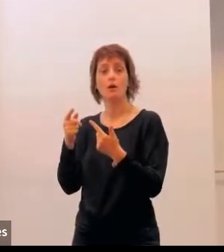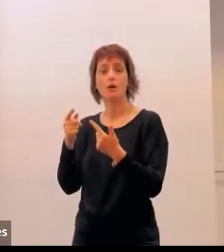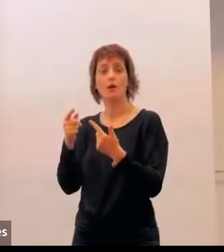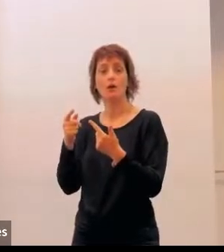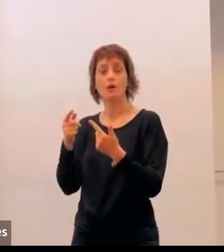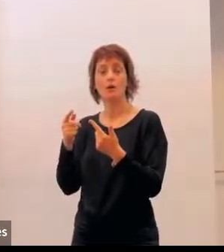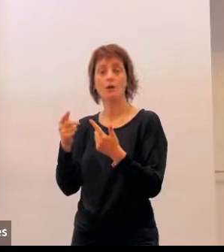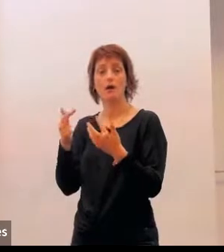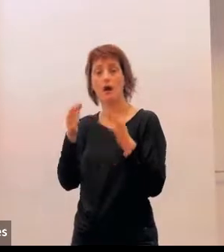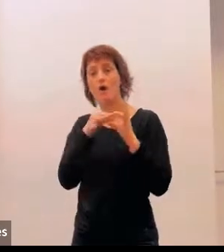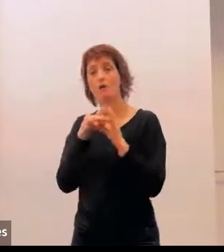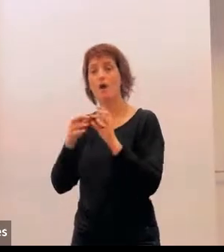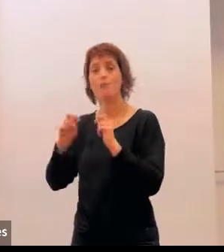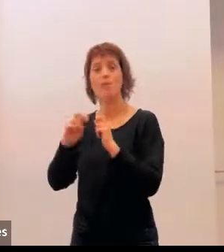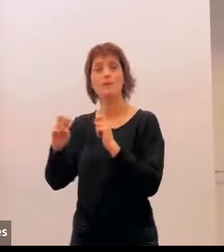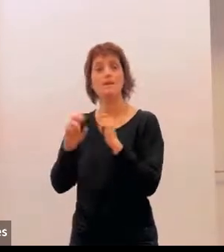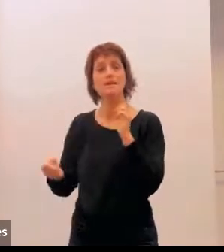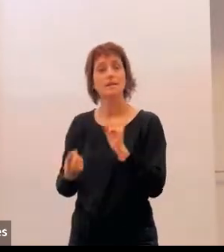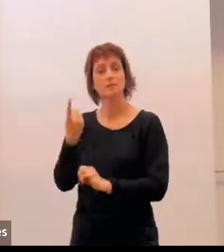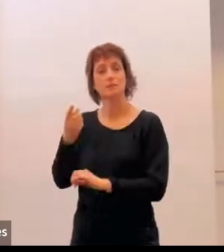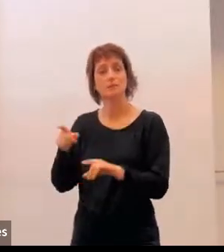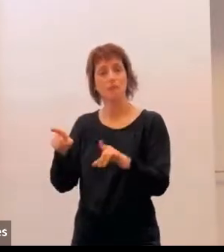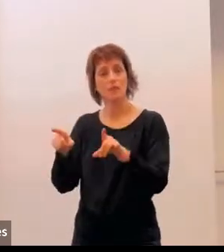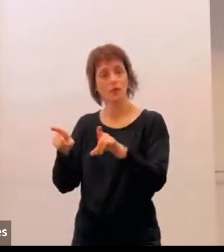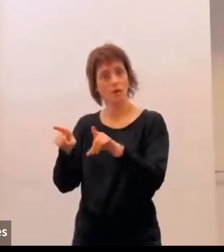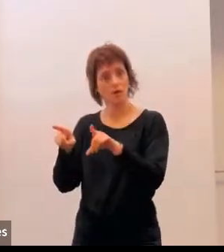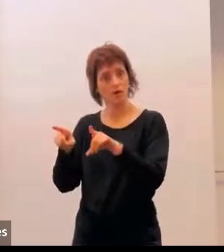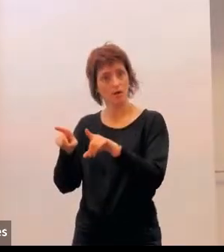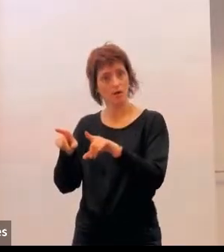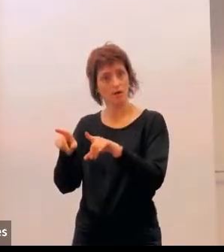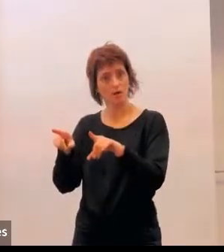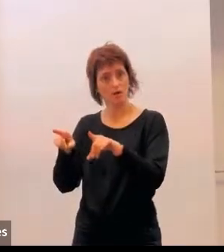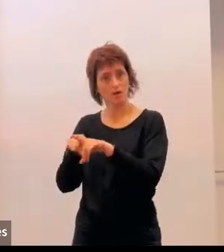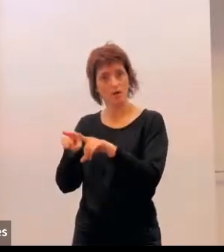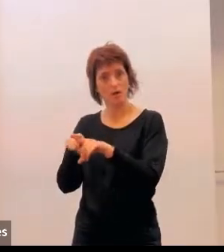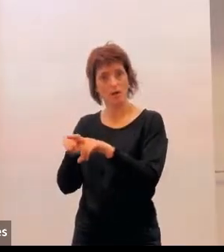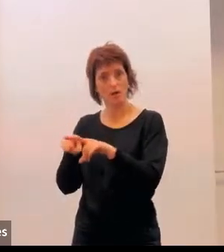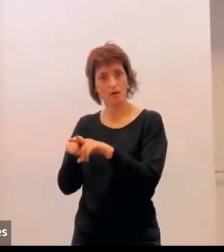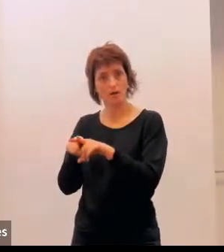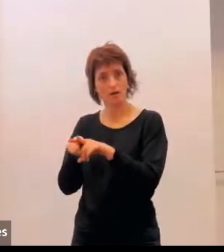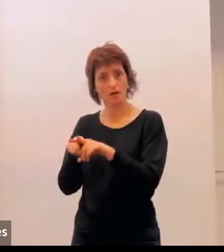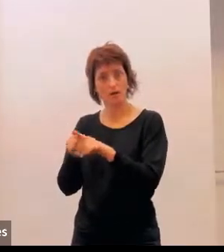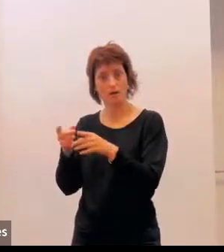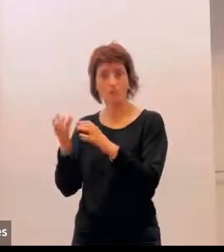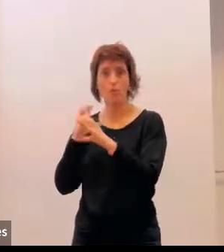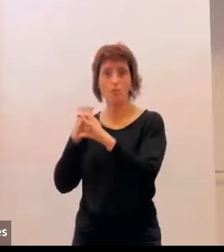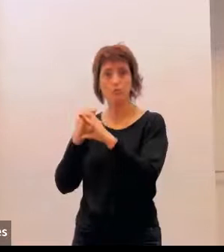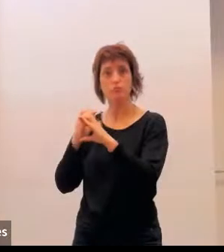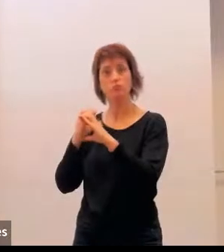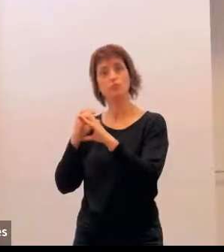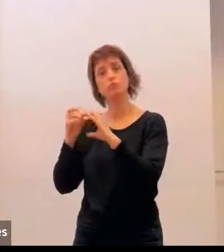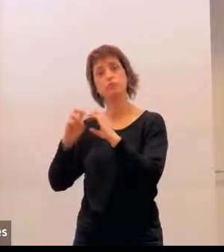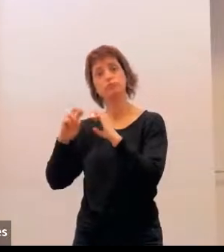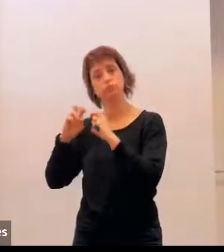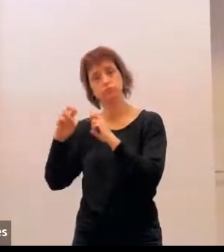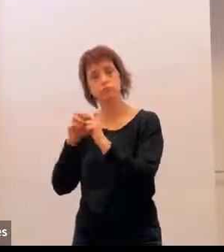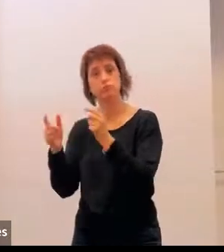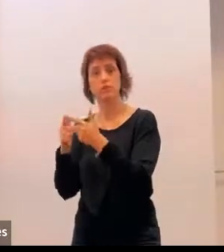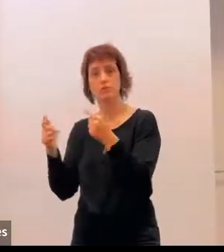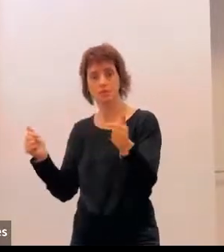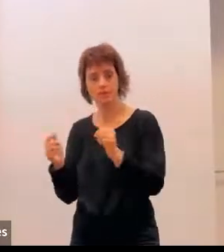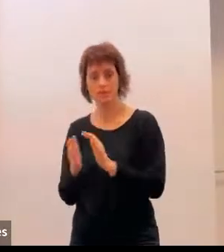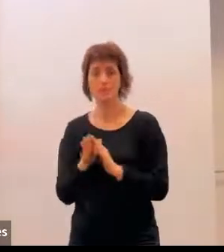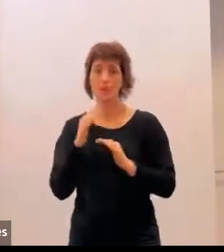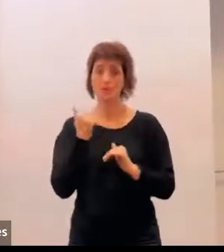durables, comme par exemple les modes actifs ou encore les transports en commun. Il vous est donc